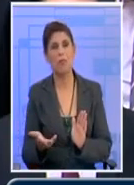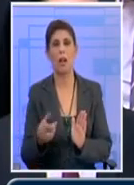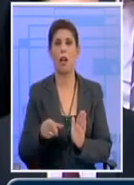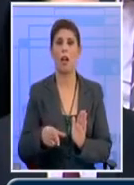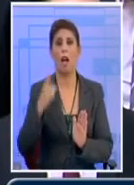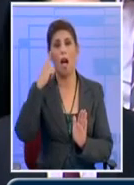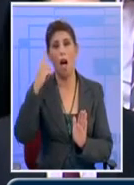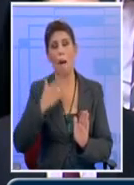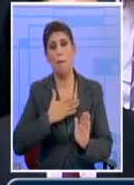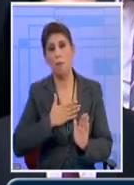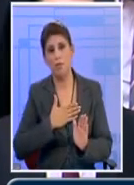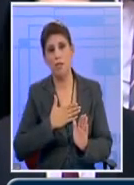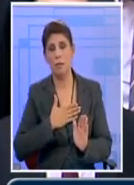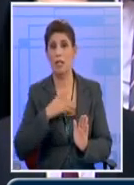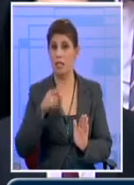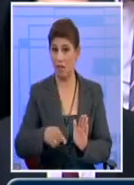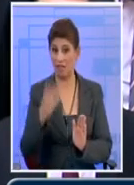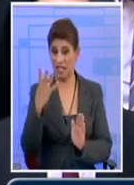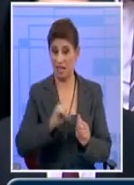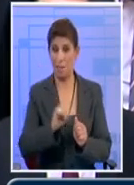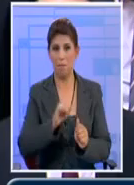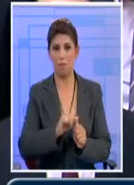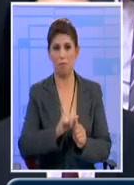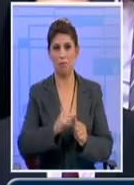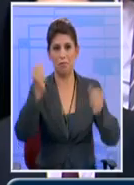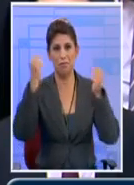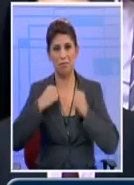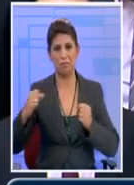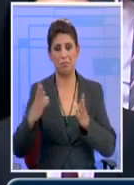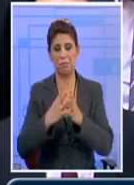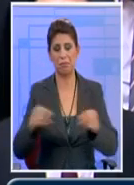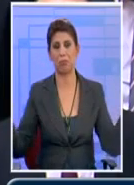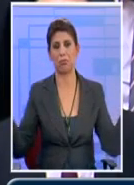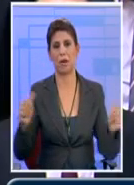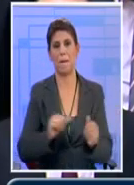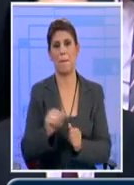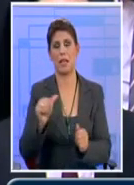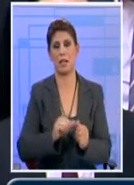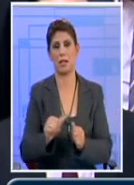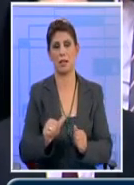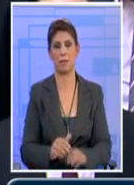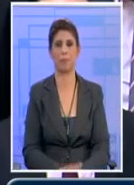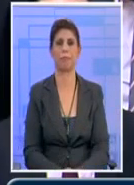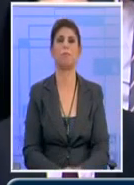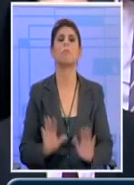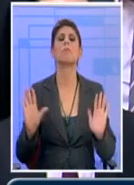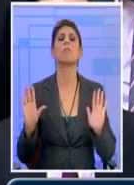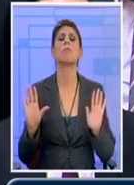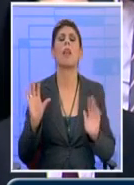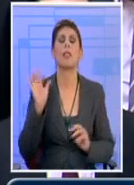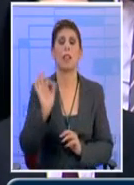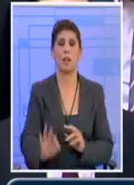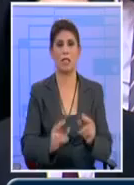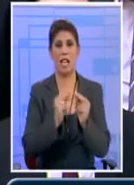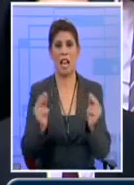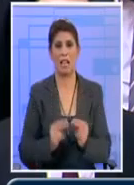την άποψή μας ήταν μήνες χαμένοι, οι οποίοι δεν οδήγησαν στη λύση του